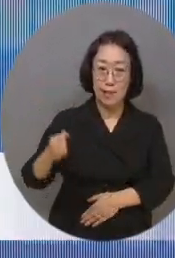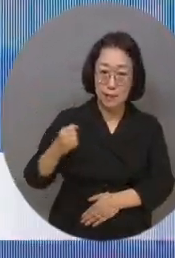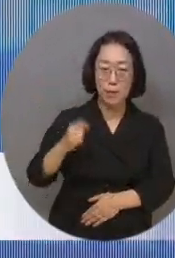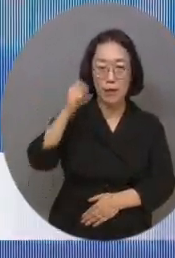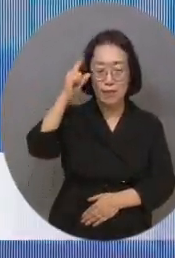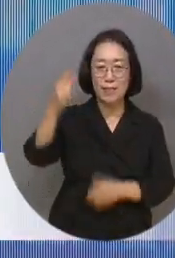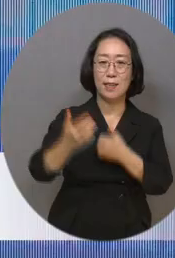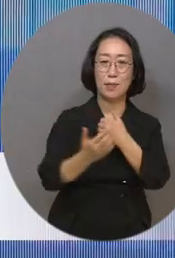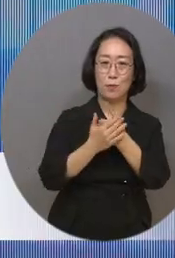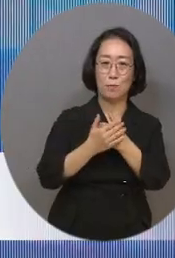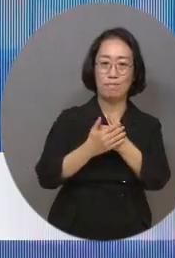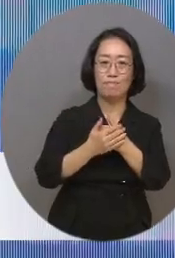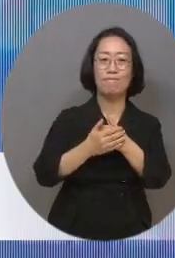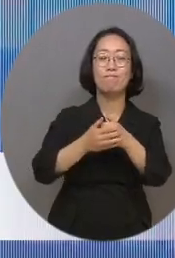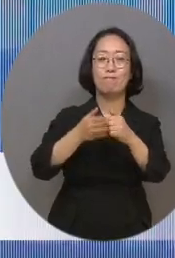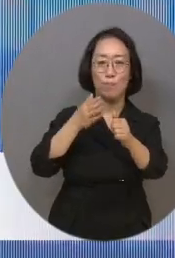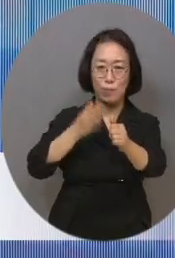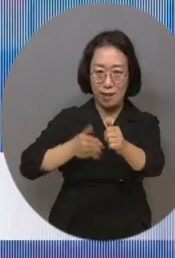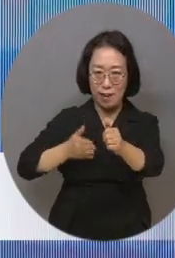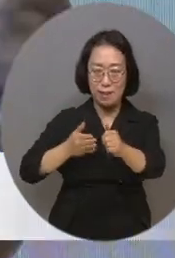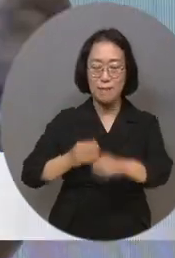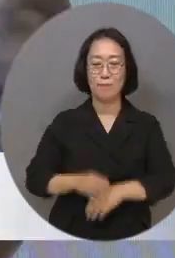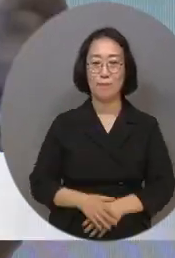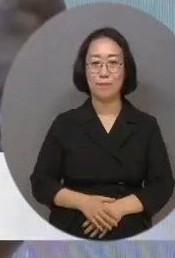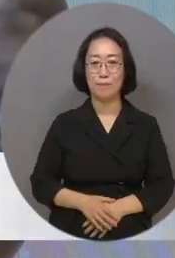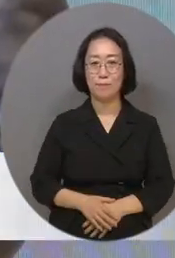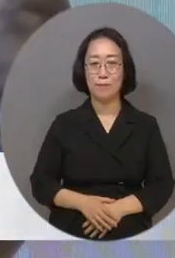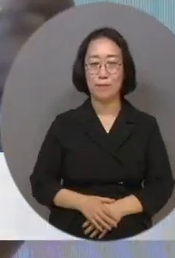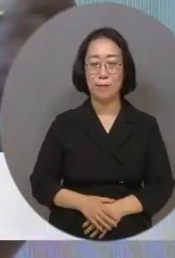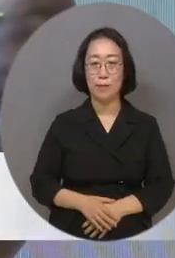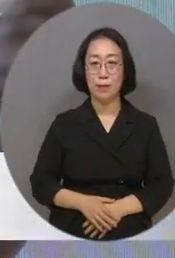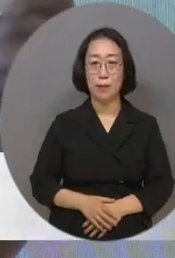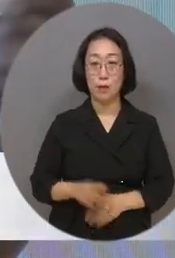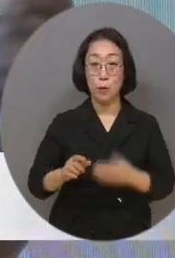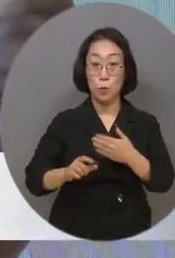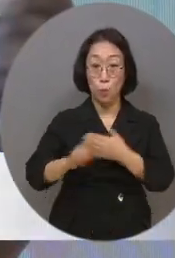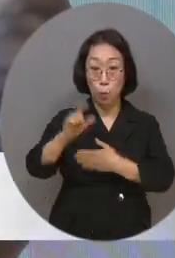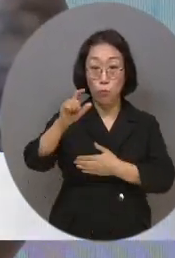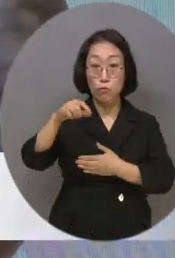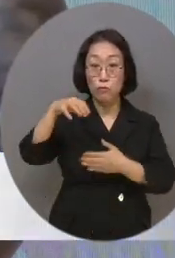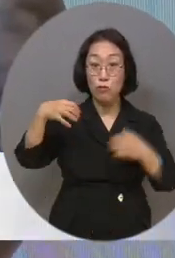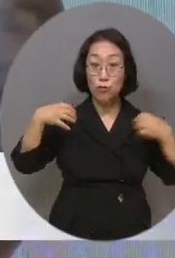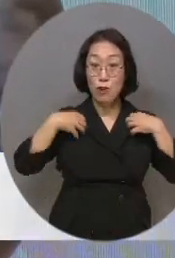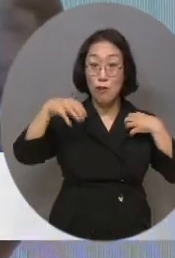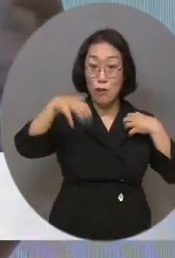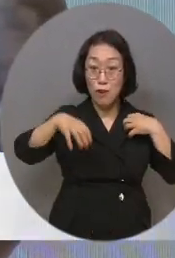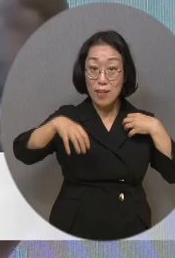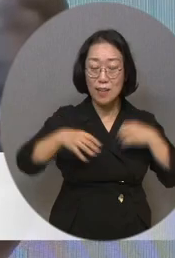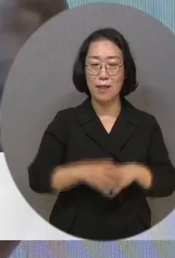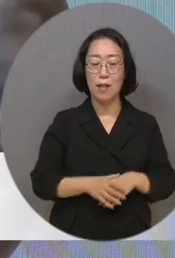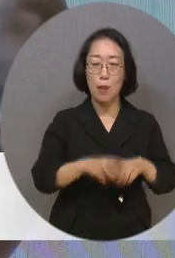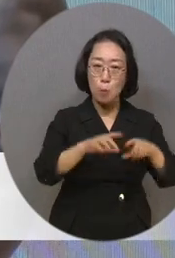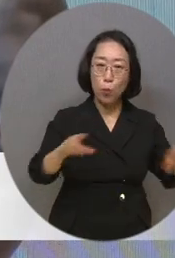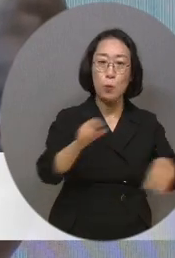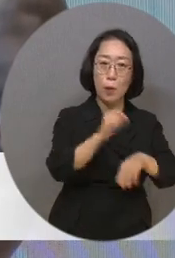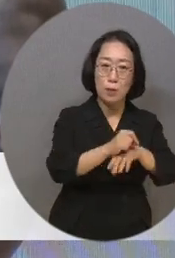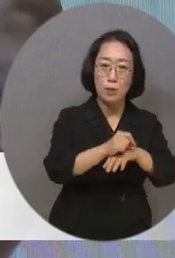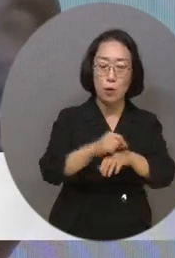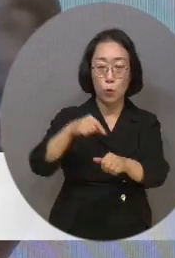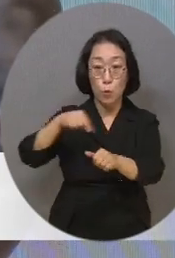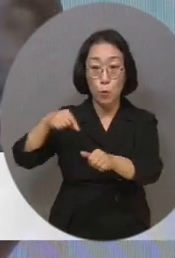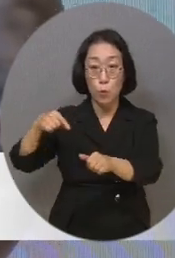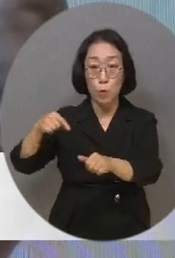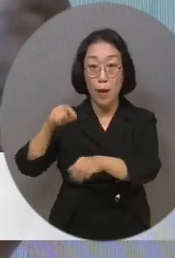지혜를 모아주시기 바랍니다. 그리고 동부청사의 개청으로 일반 행정과 교육 행정의